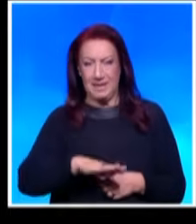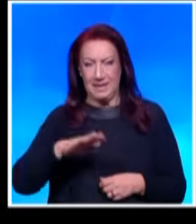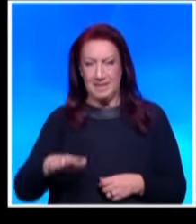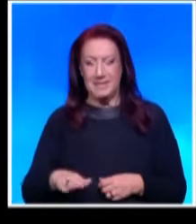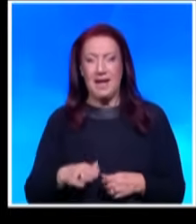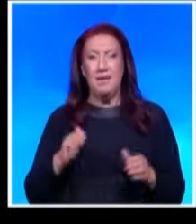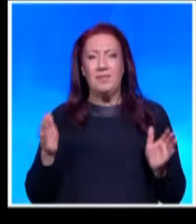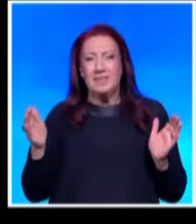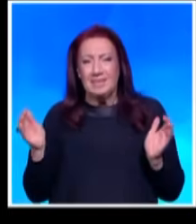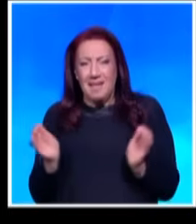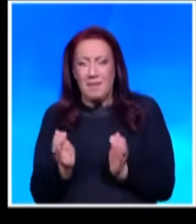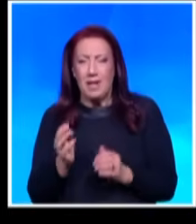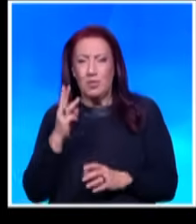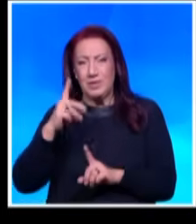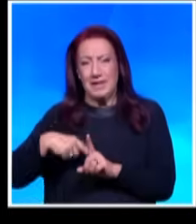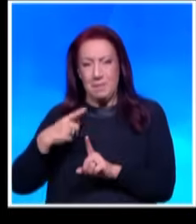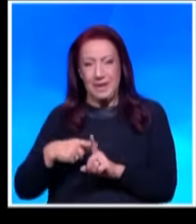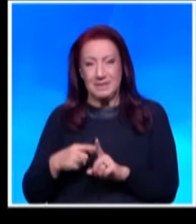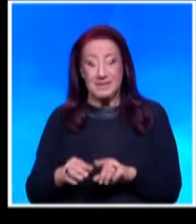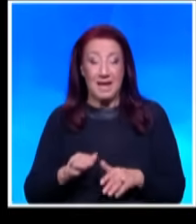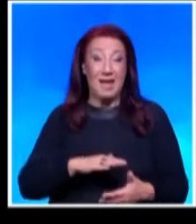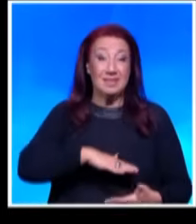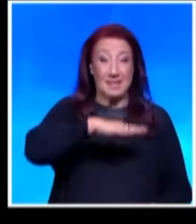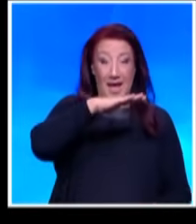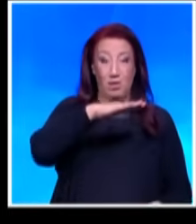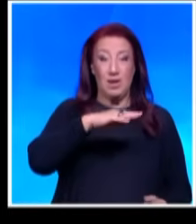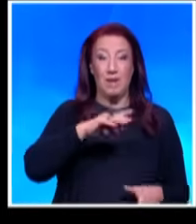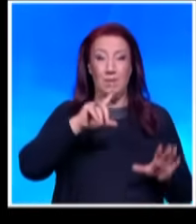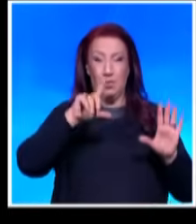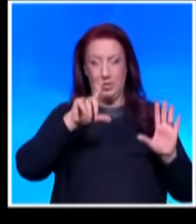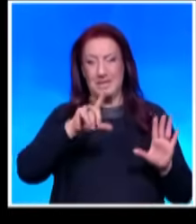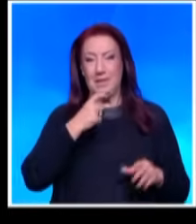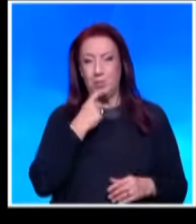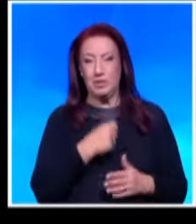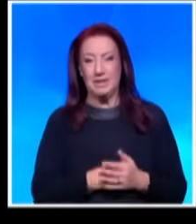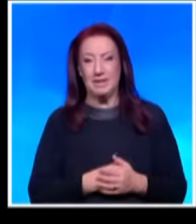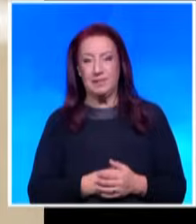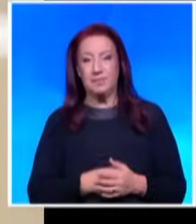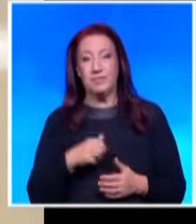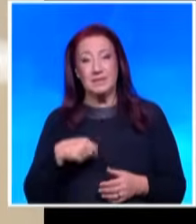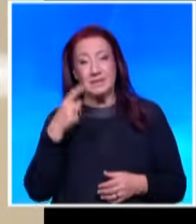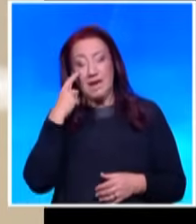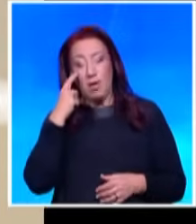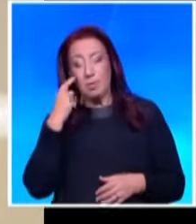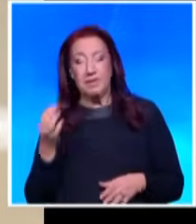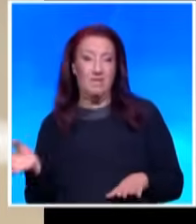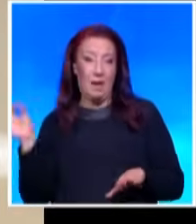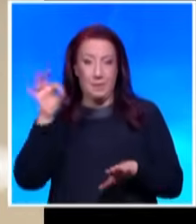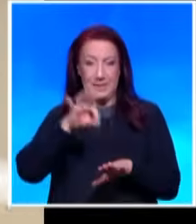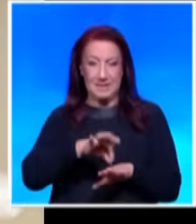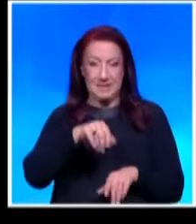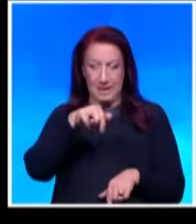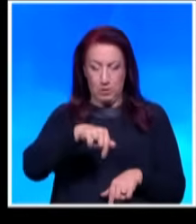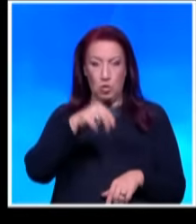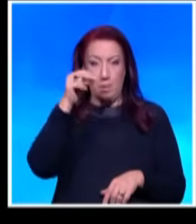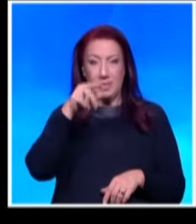на 7 години. Hello. Yes. Hello. Сега опитват да стигнат до България, където живее майката на